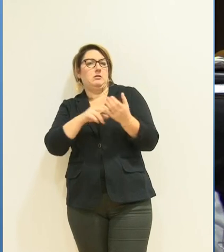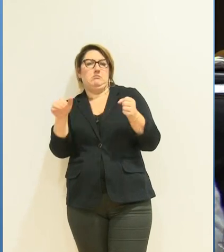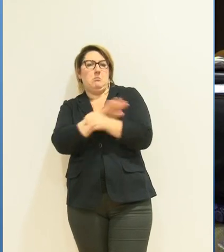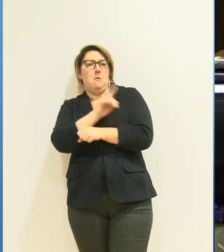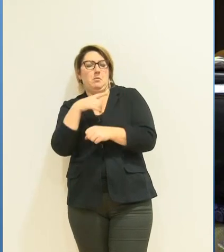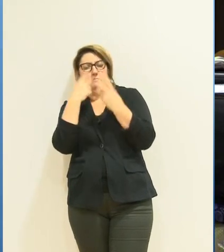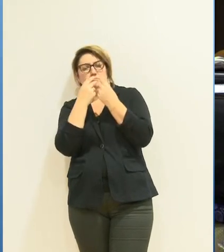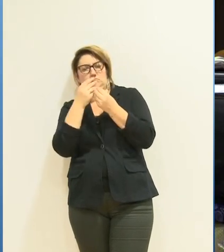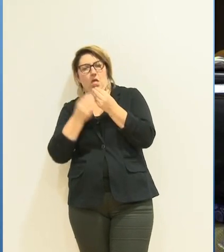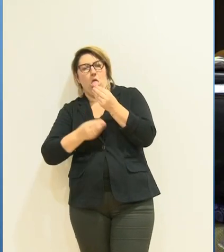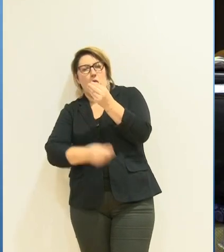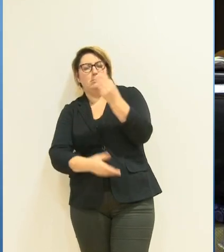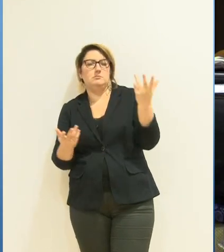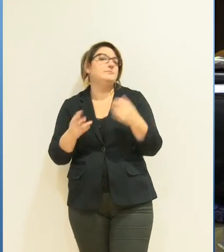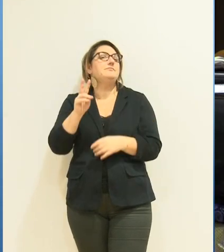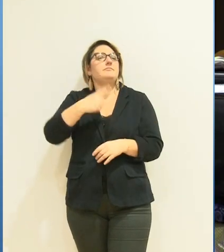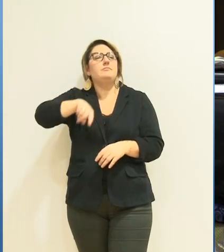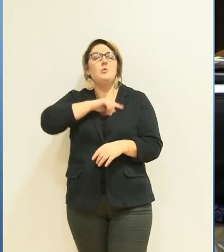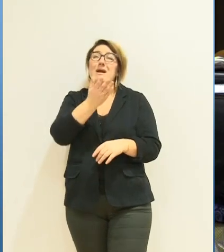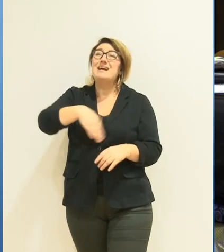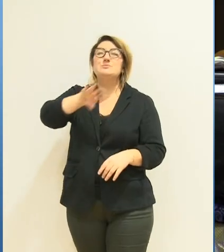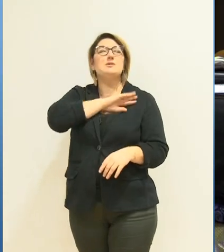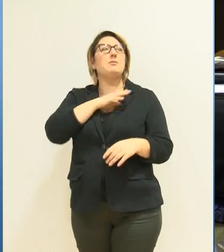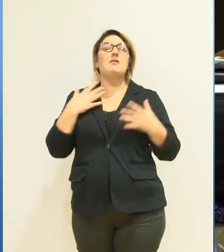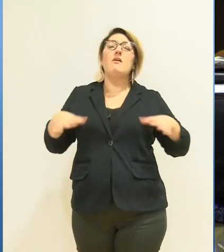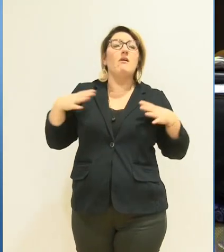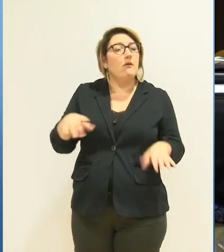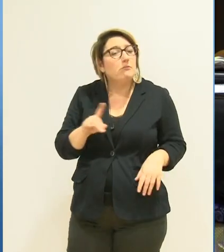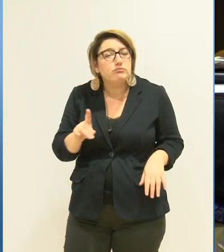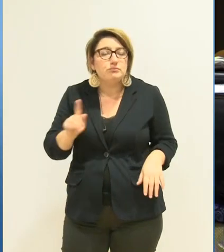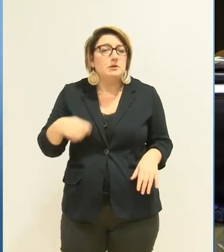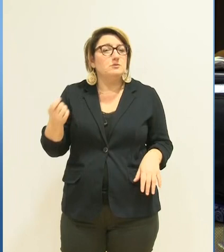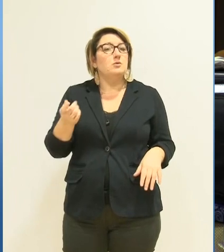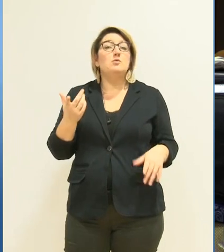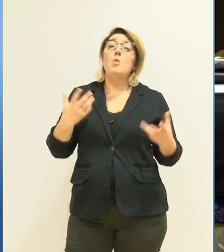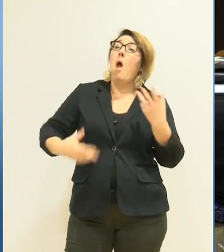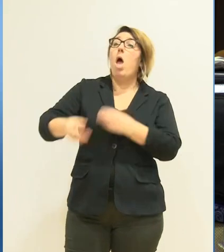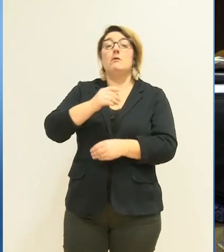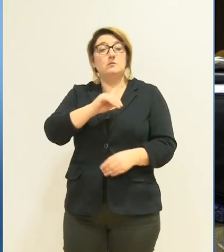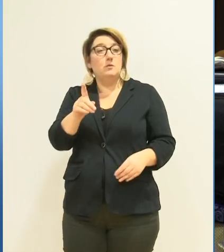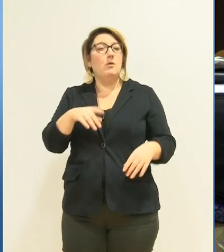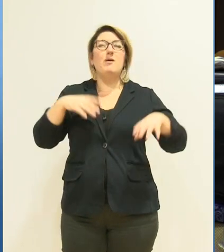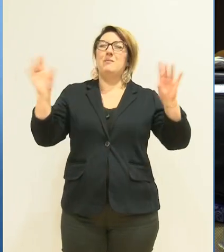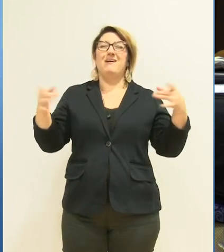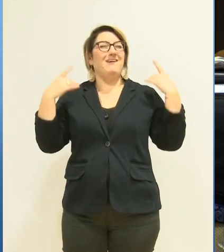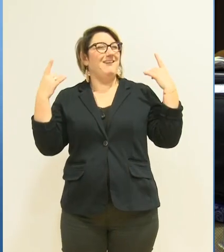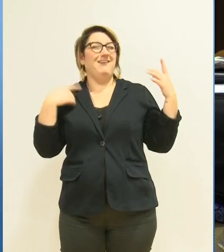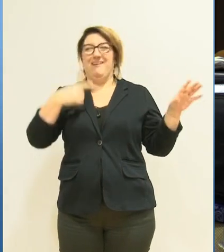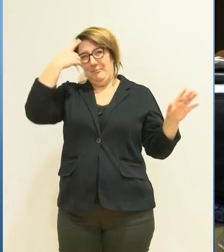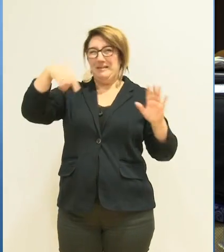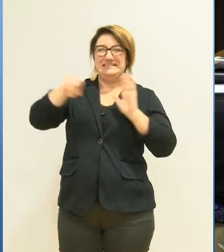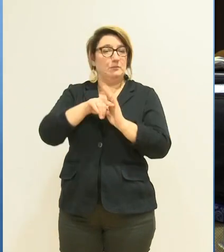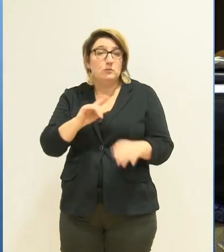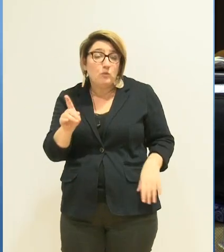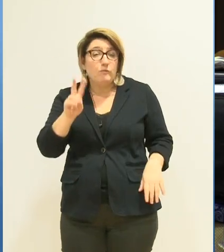projet bref nous ne fuirons pas notre responsabilité nous nous réfugions pas dans la posture drapé dans je ne sais quelle pureté de principe je le